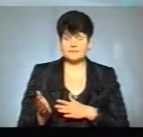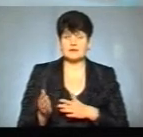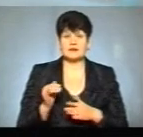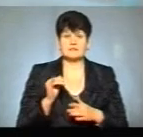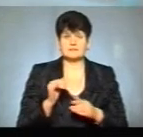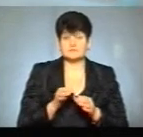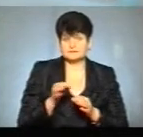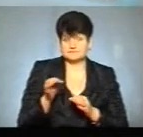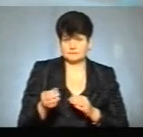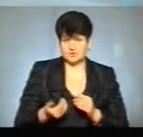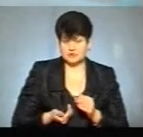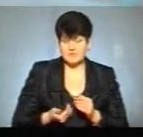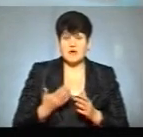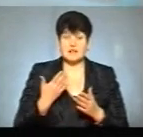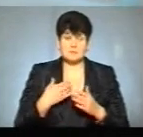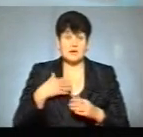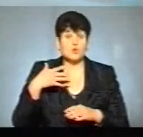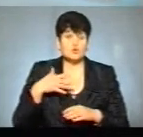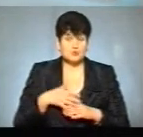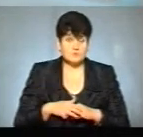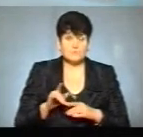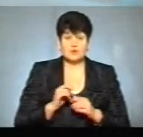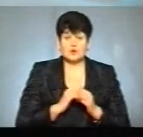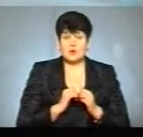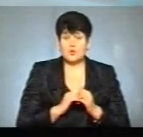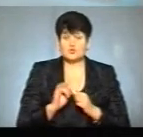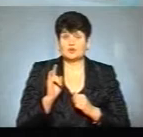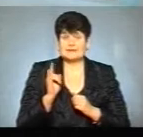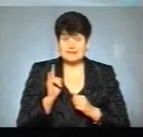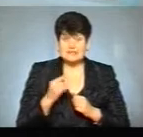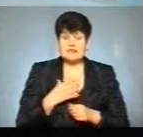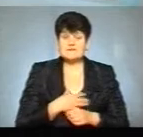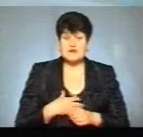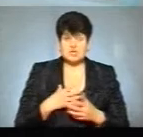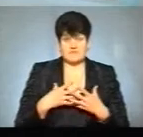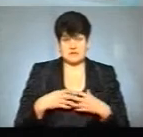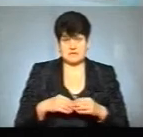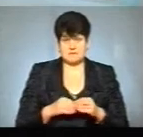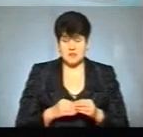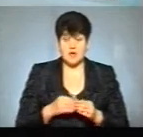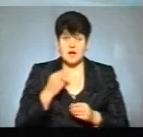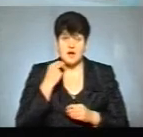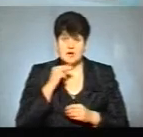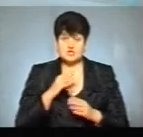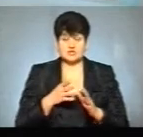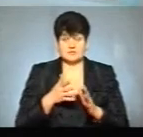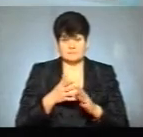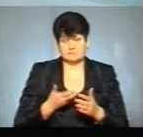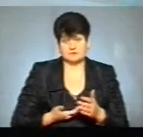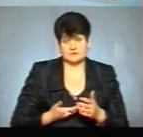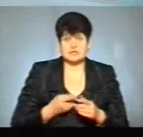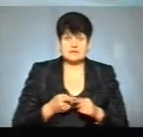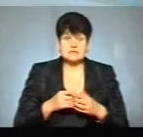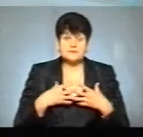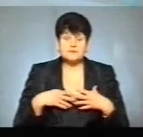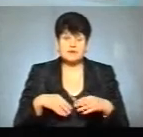інституалізовано проживають. Але, власне, ми всі розуміємо, що для кожної дитини важлива сім'я. Найкраще середовище для дитини – це сім'я. І